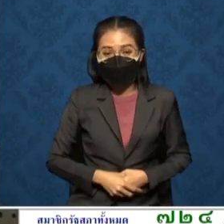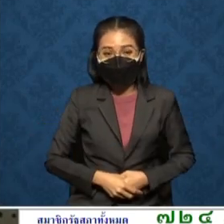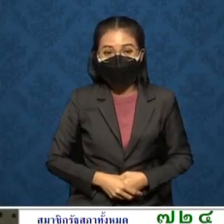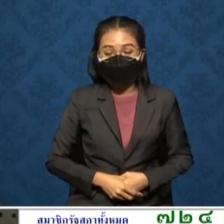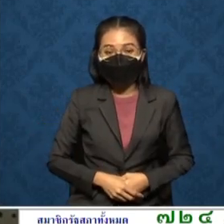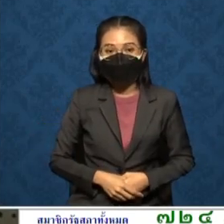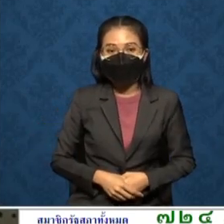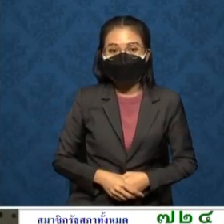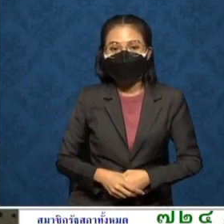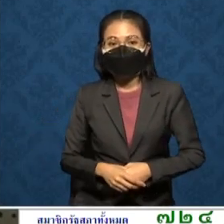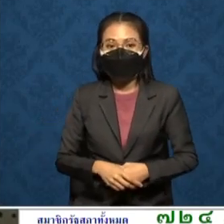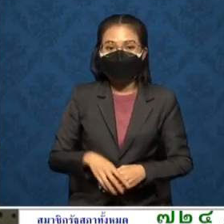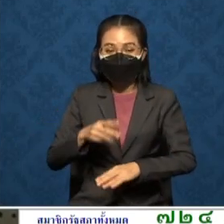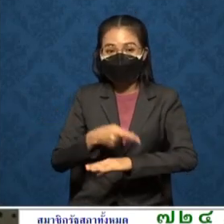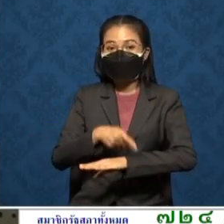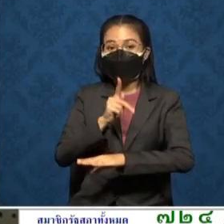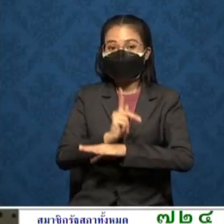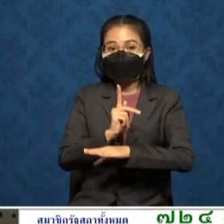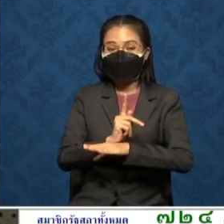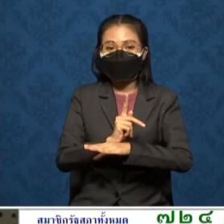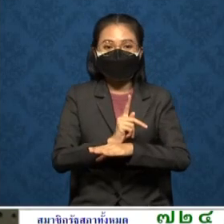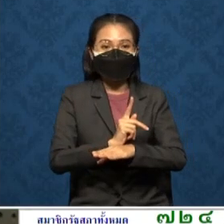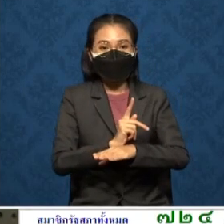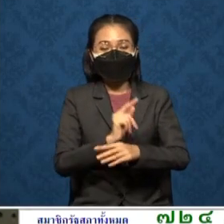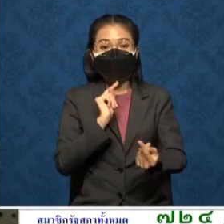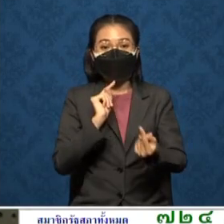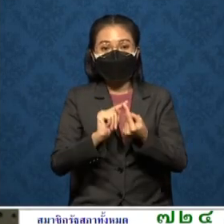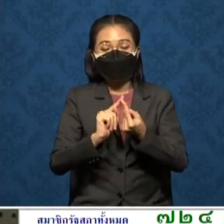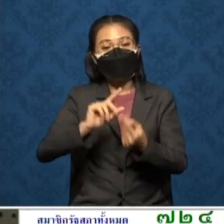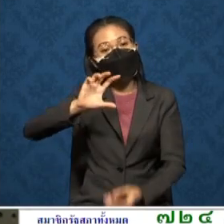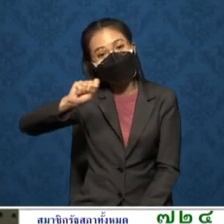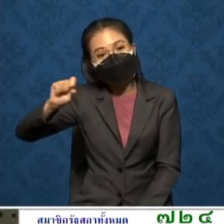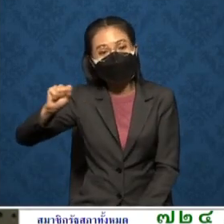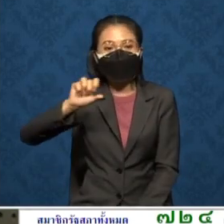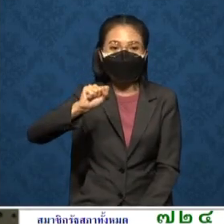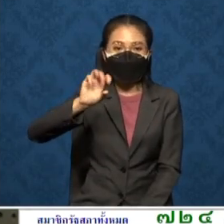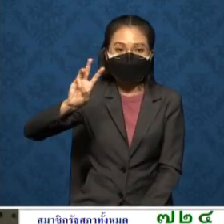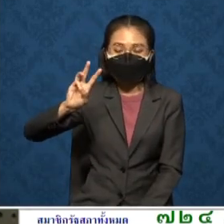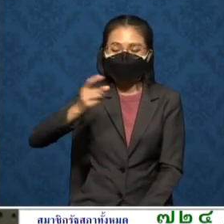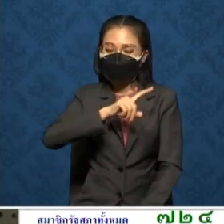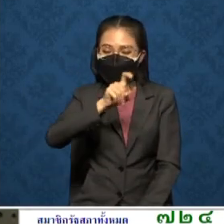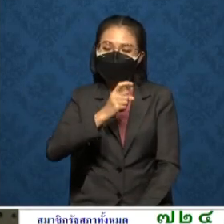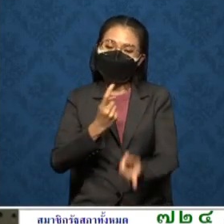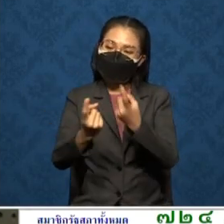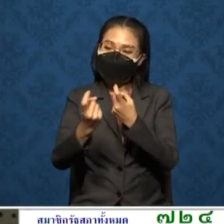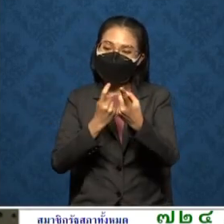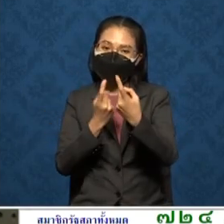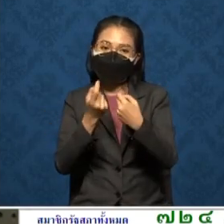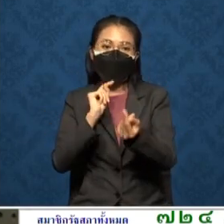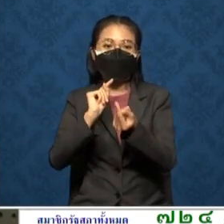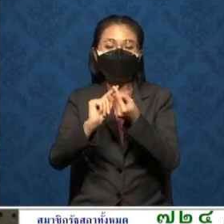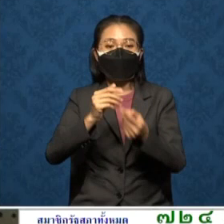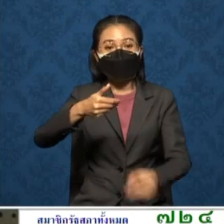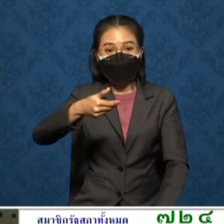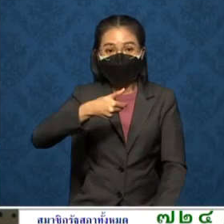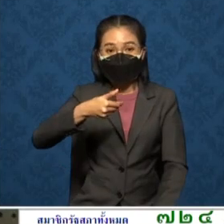พครับหลายเรื่องที่ท่านสมาชิกได้ตั้งข้อสังเกตและฝากเอาไว้เช่นว่าขอให้